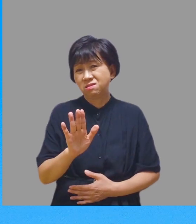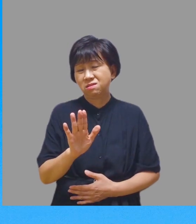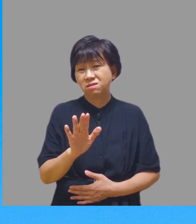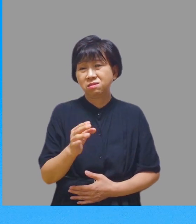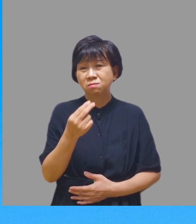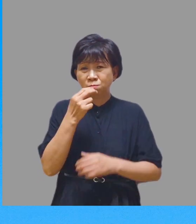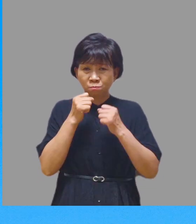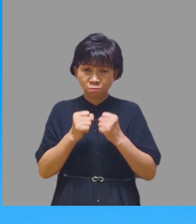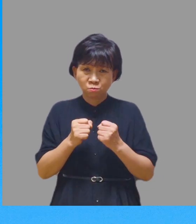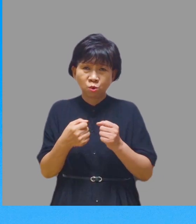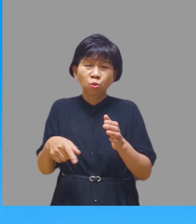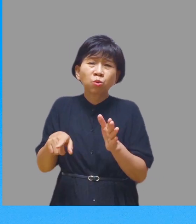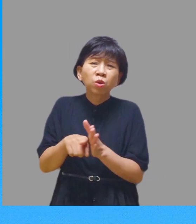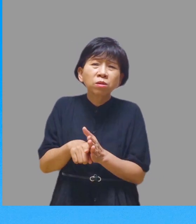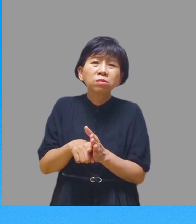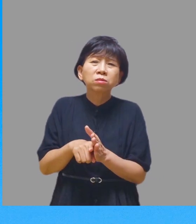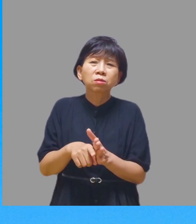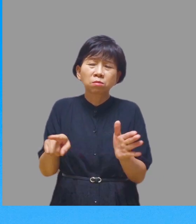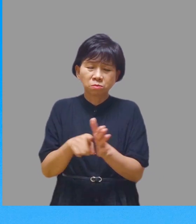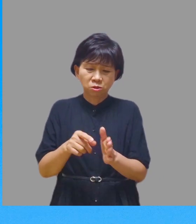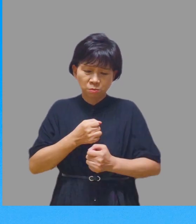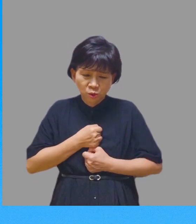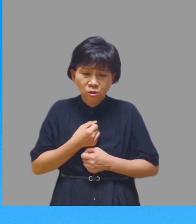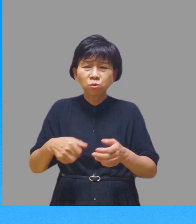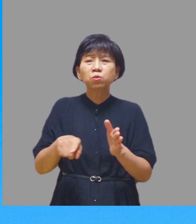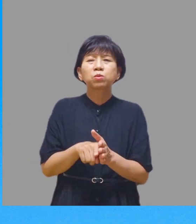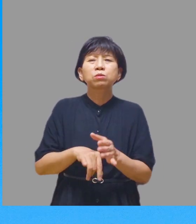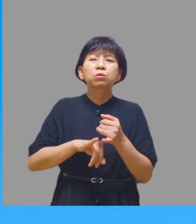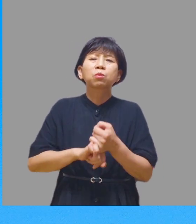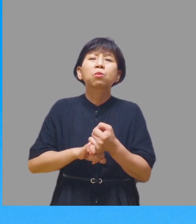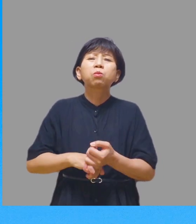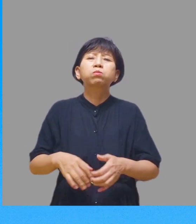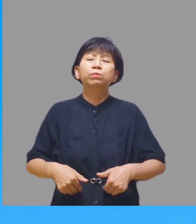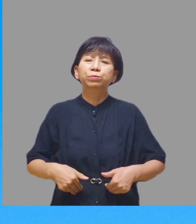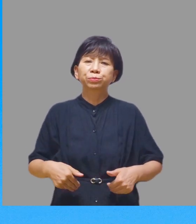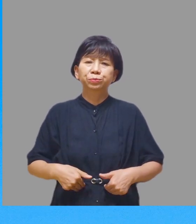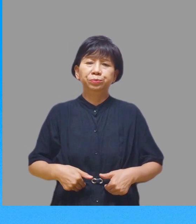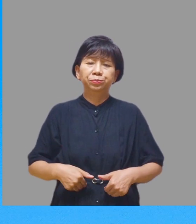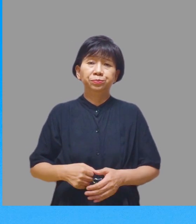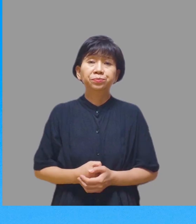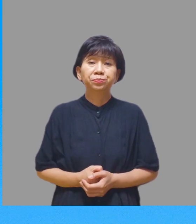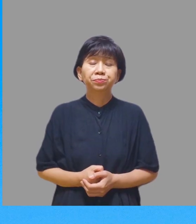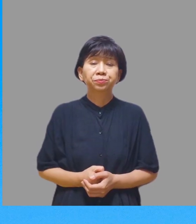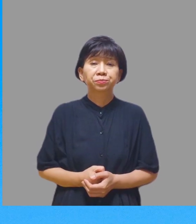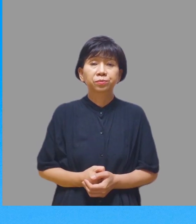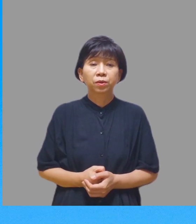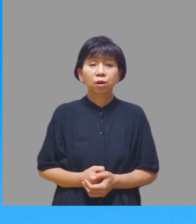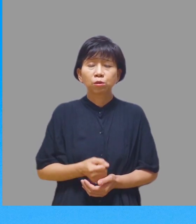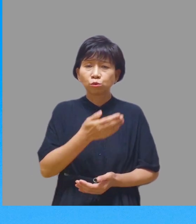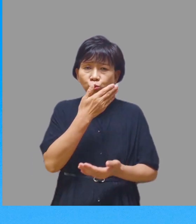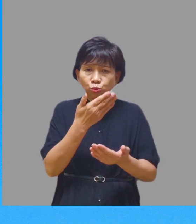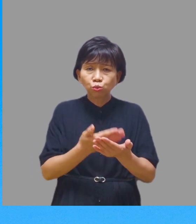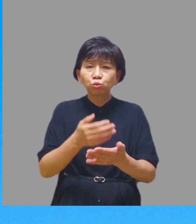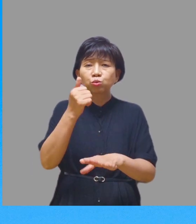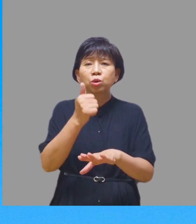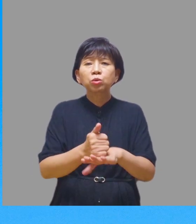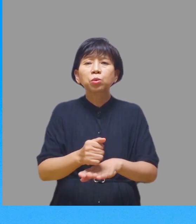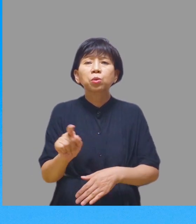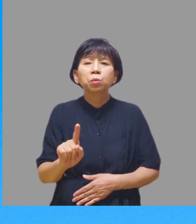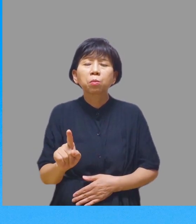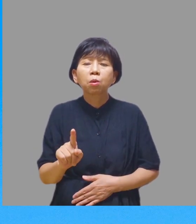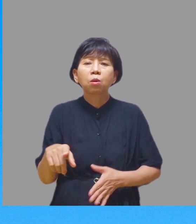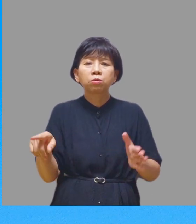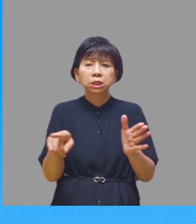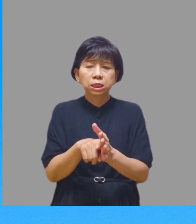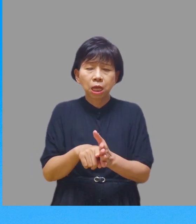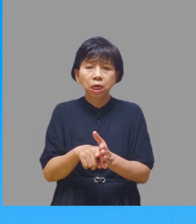원하시는 부르심이기도 합니다. 이렇게 6주간의 말씀을 따라가다 보니 우리는 중요한 결론에 이릅니다.